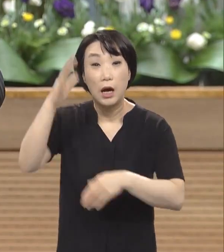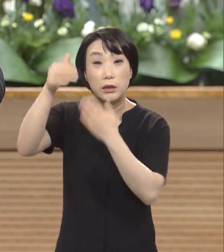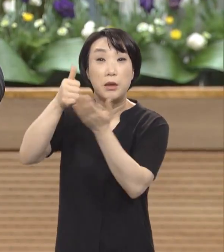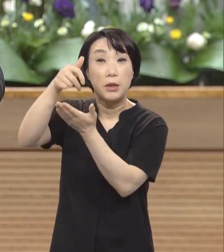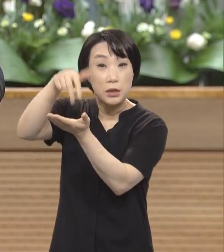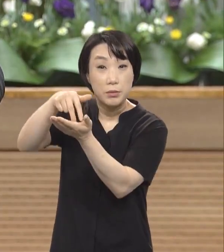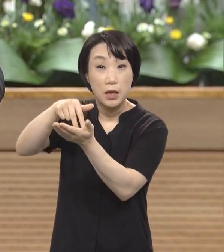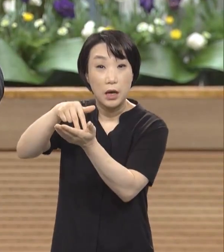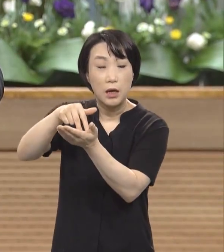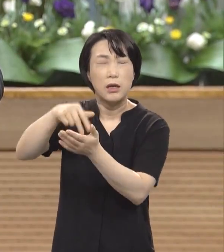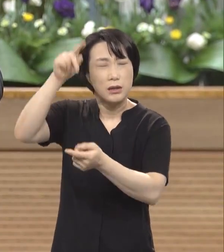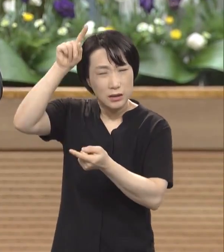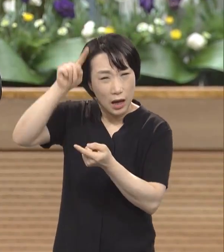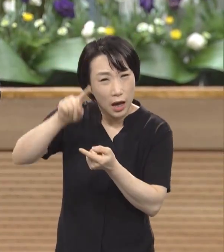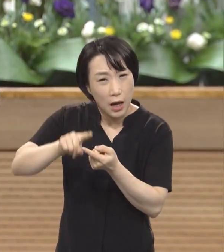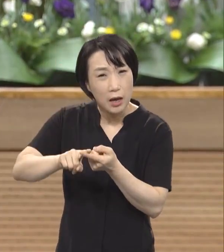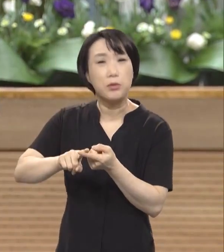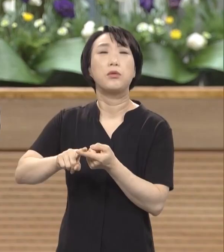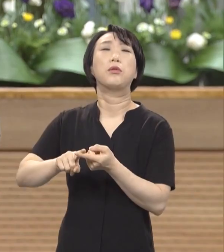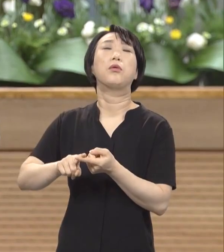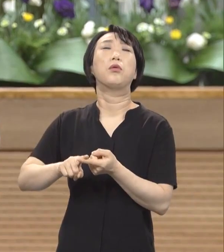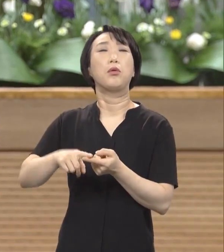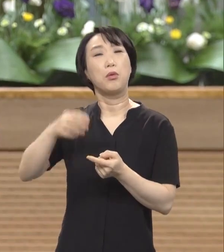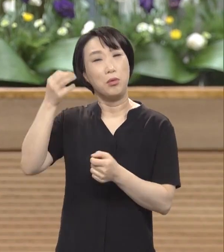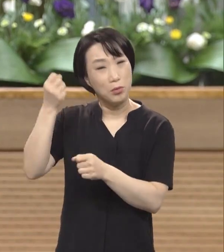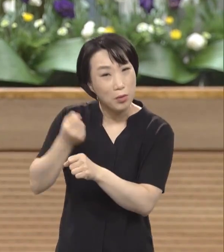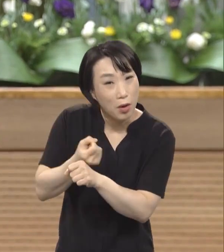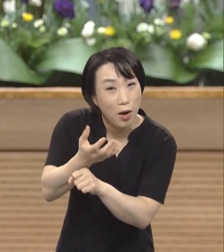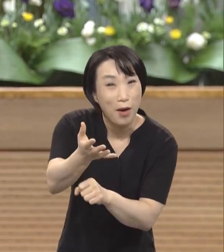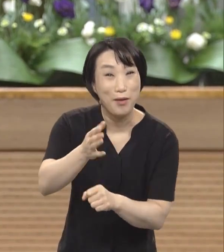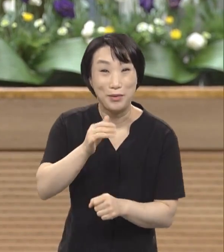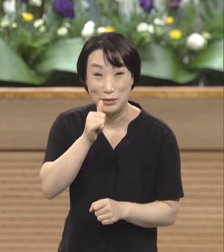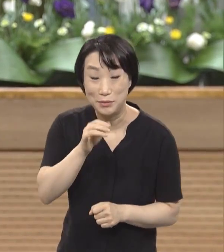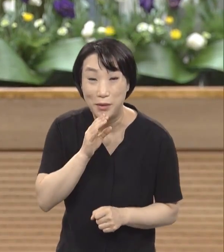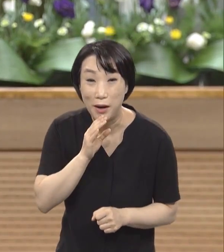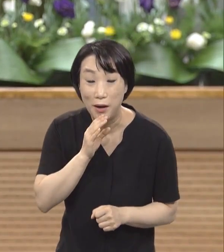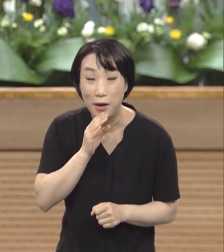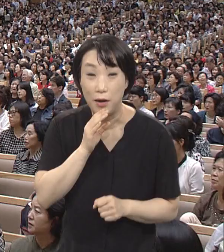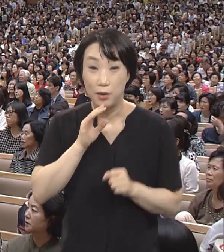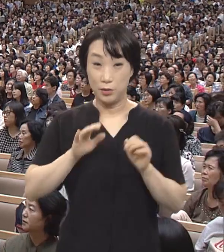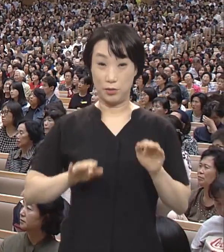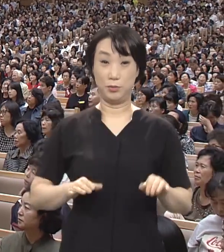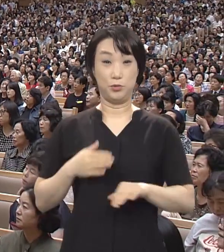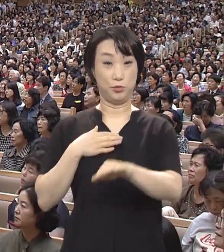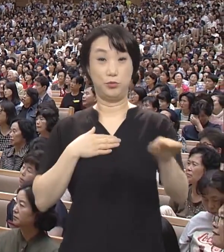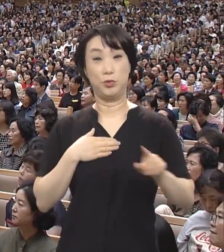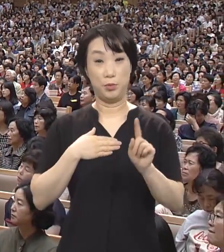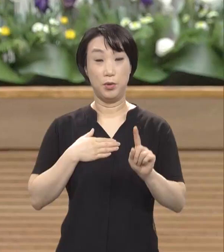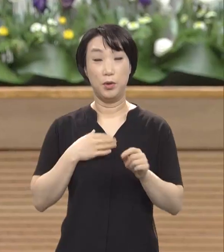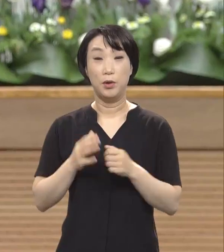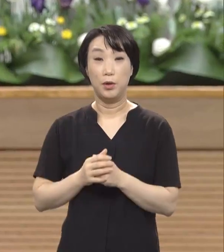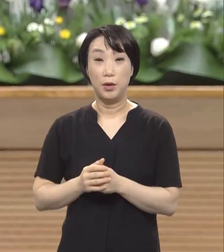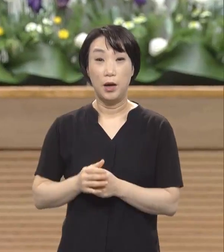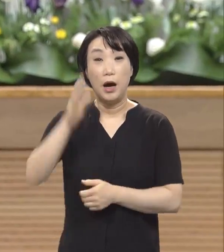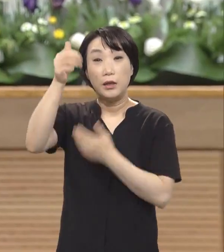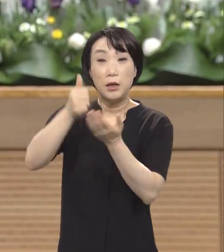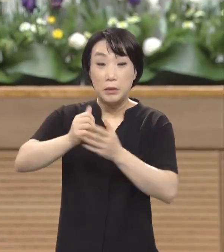하나님의 사정을 그대로 표현했어. 그러면